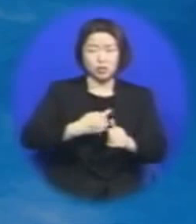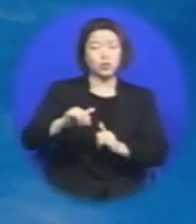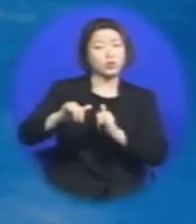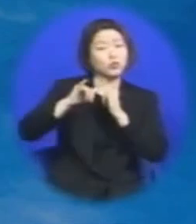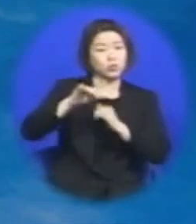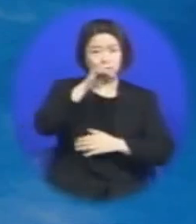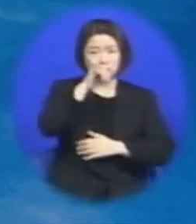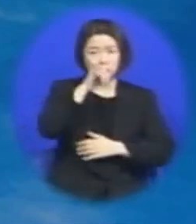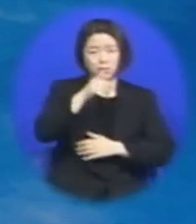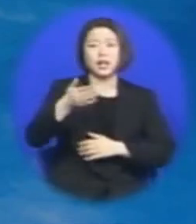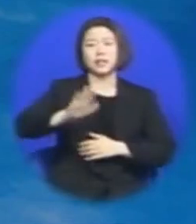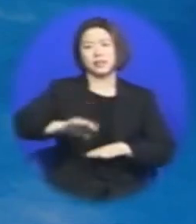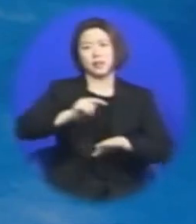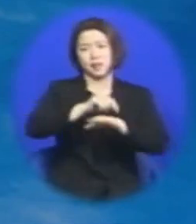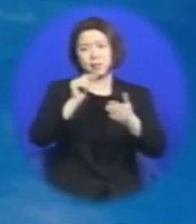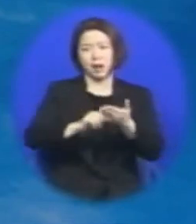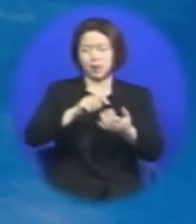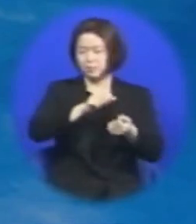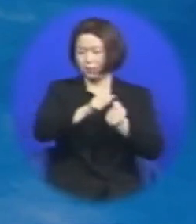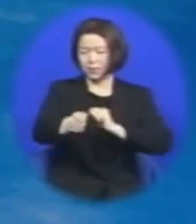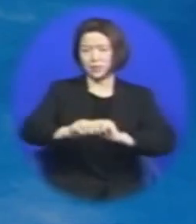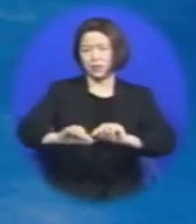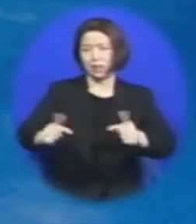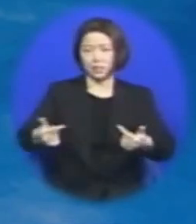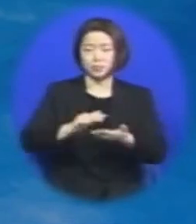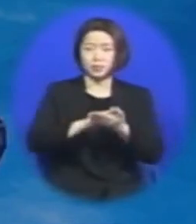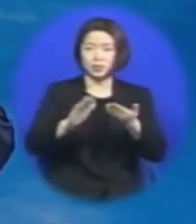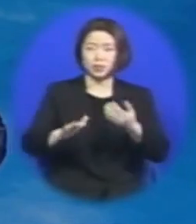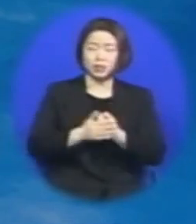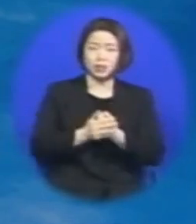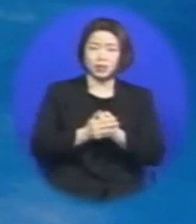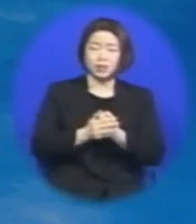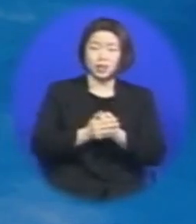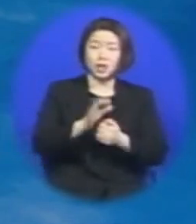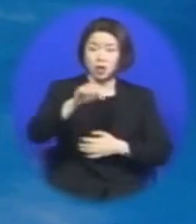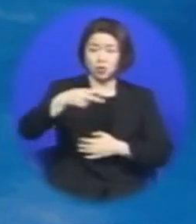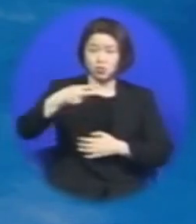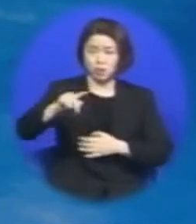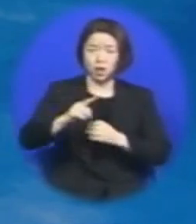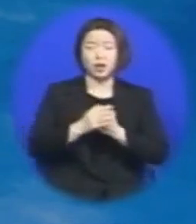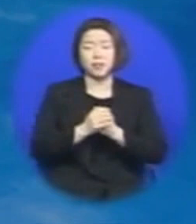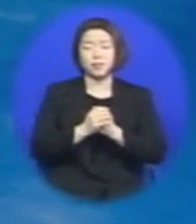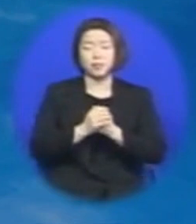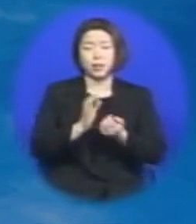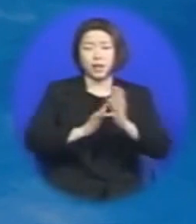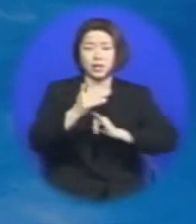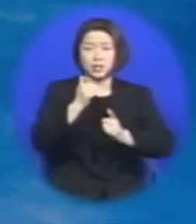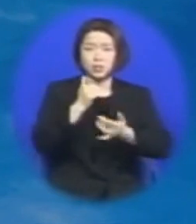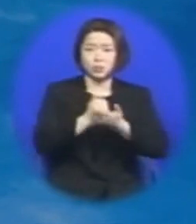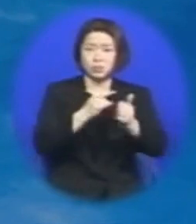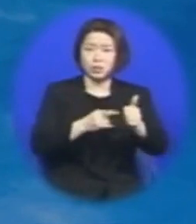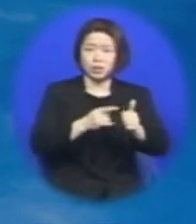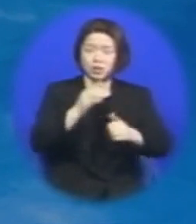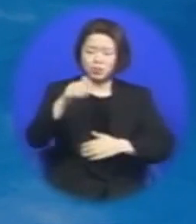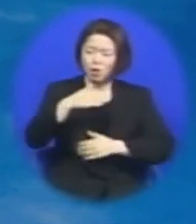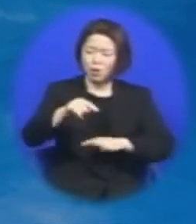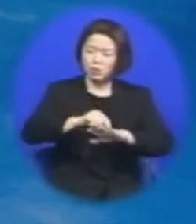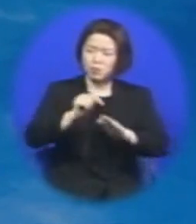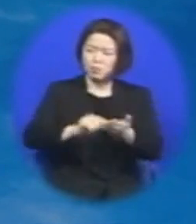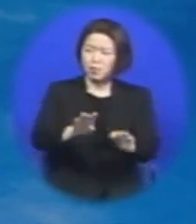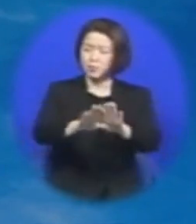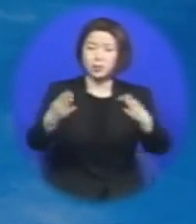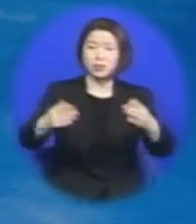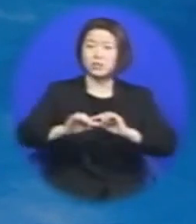마음을 찢은 거 아니에요 가롯유다는 예수님 전혀 마음 열지 않았어요